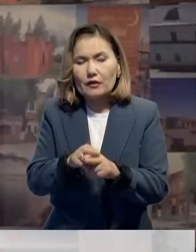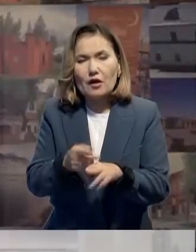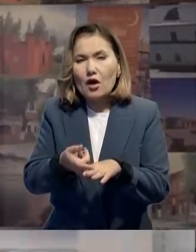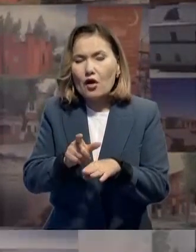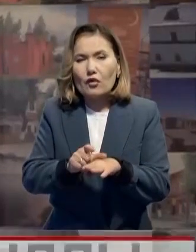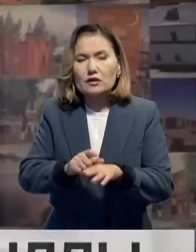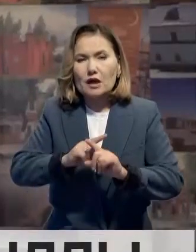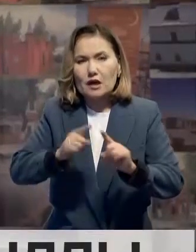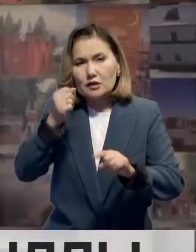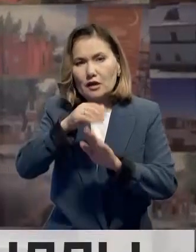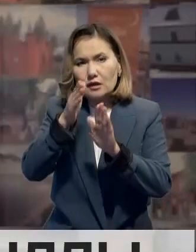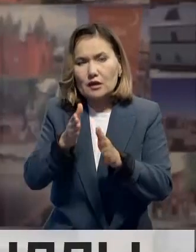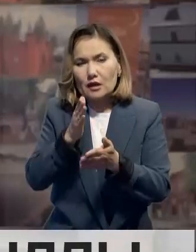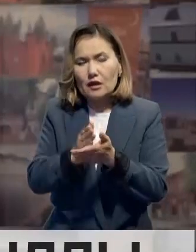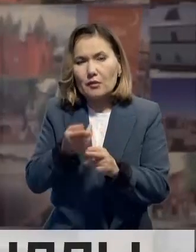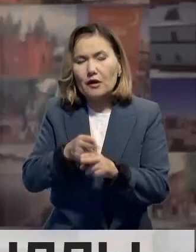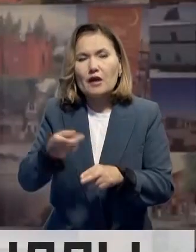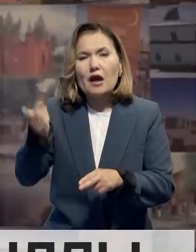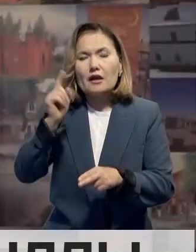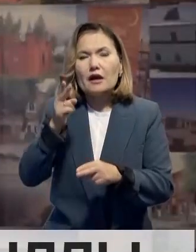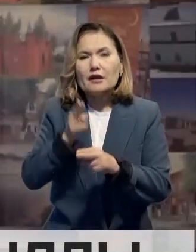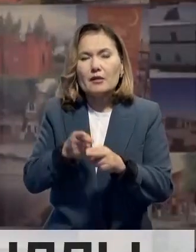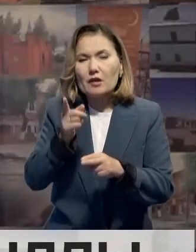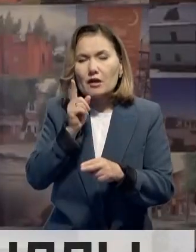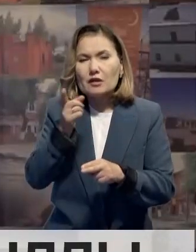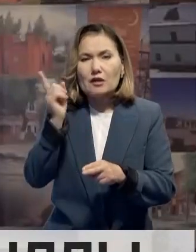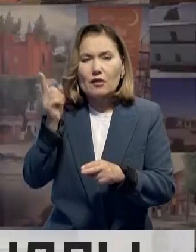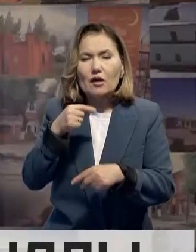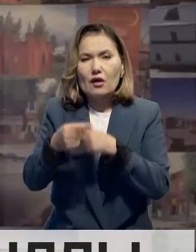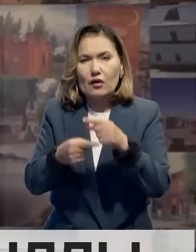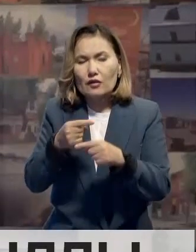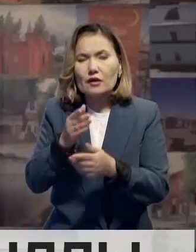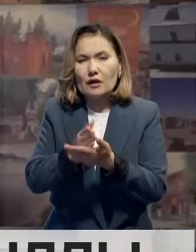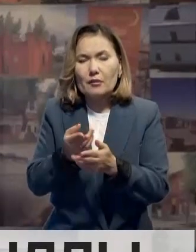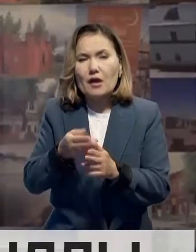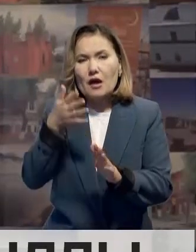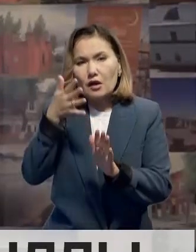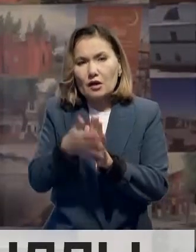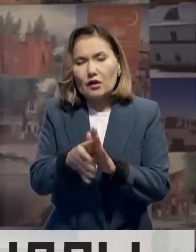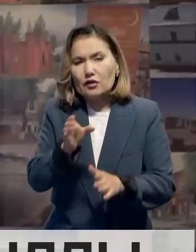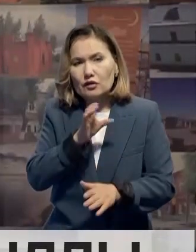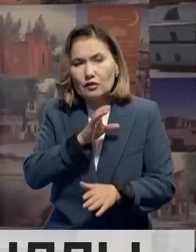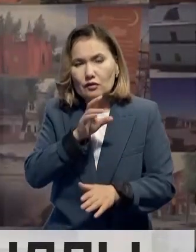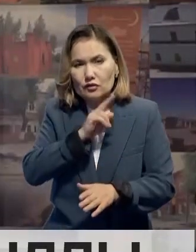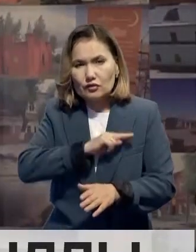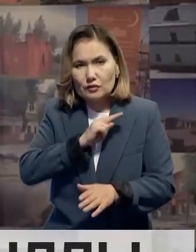тимеген ескерткіш. Болжам бойынша бұл ерте темір дәуіріне жататын оба, қалғанын зерттеу жұмыстары көрсетеді.